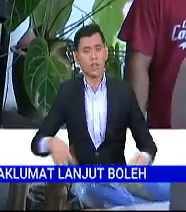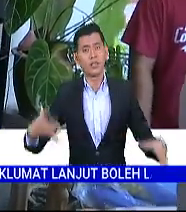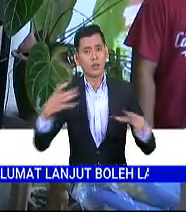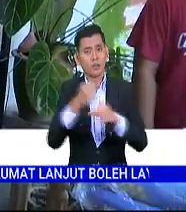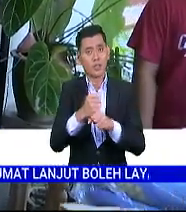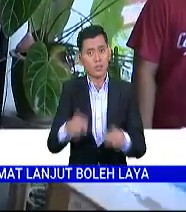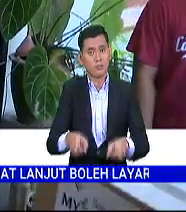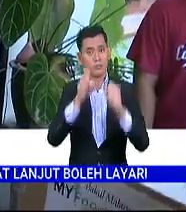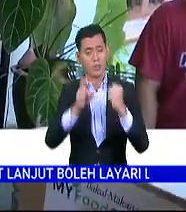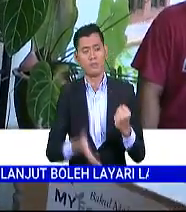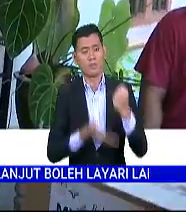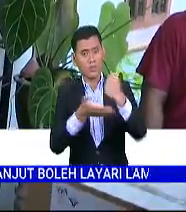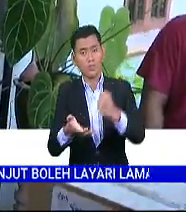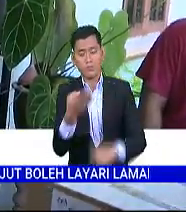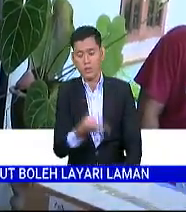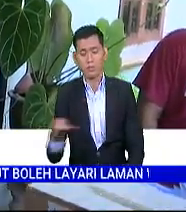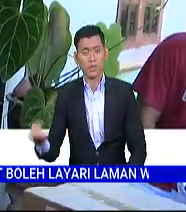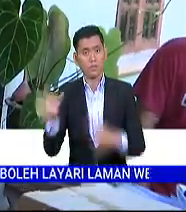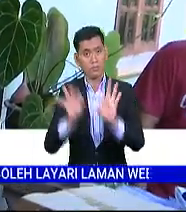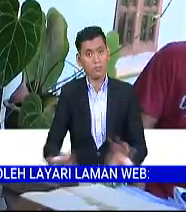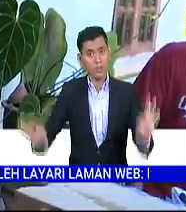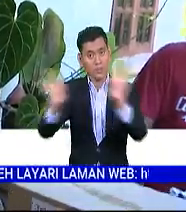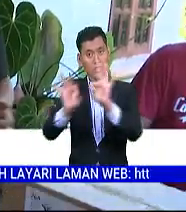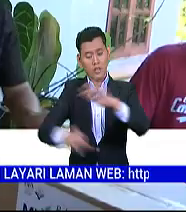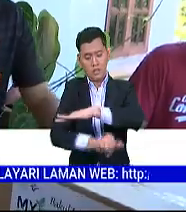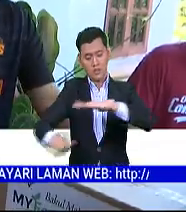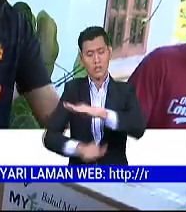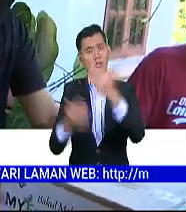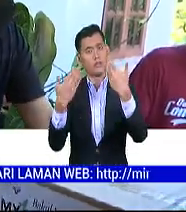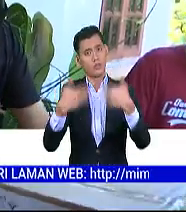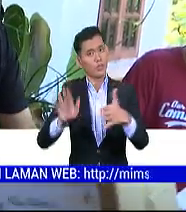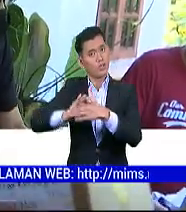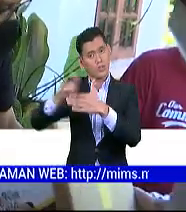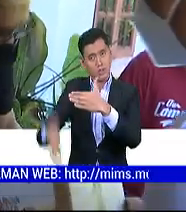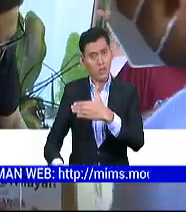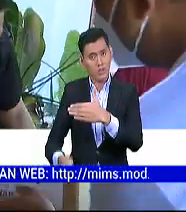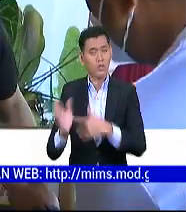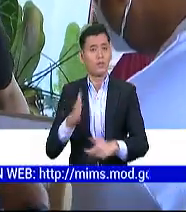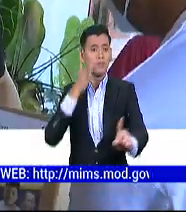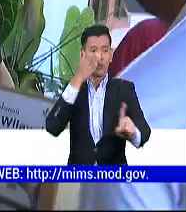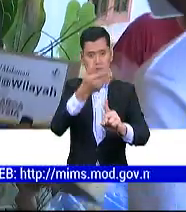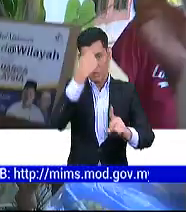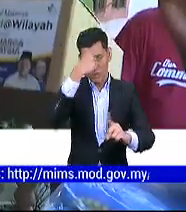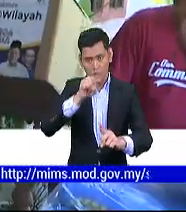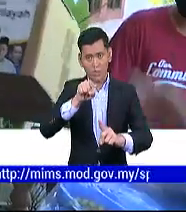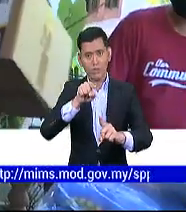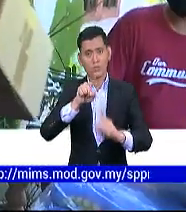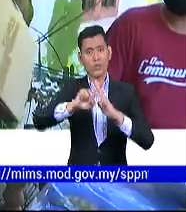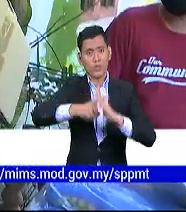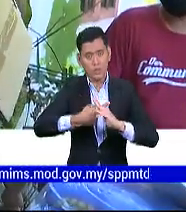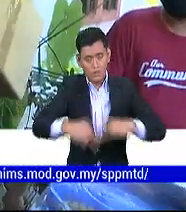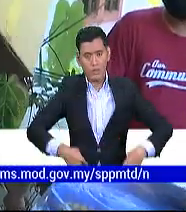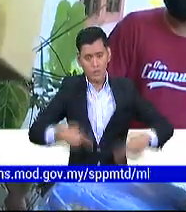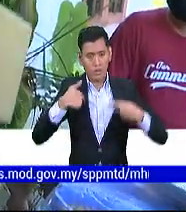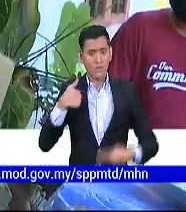dipercepatkan, supaya keperluan asas bila dia punya basic need selesai, dah tentulah mereka terfokus untuk terus bangkit. Maklumlah kita baru